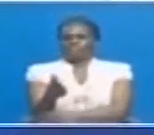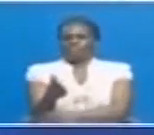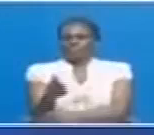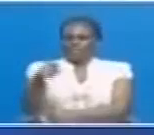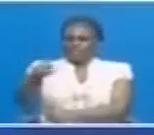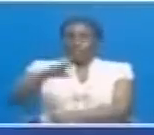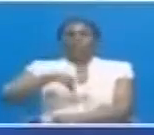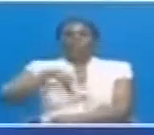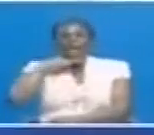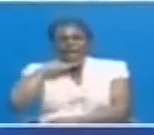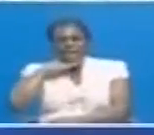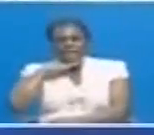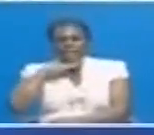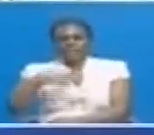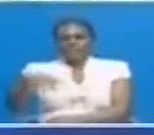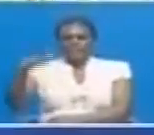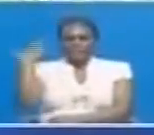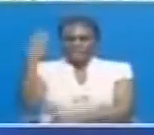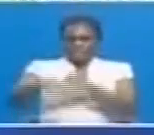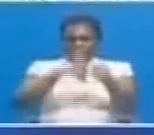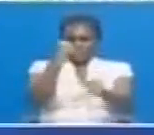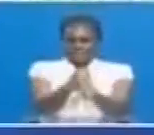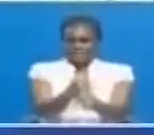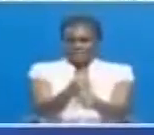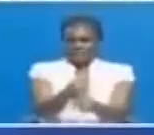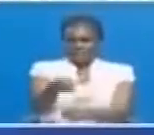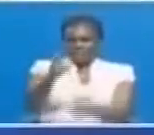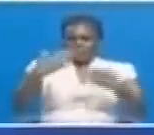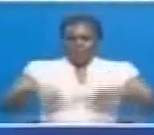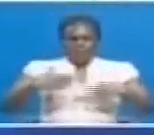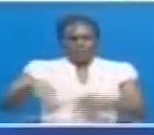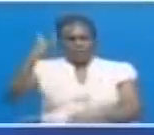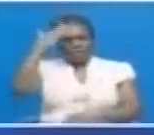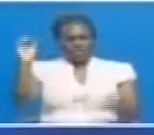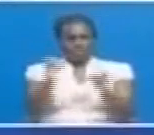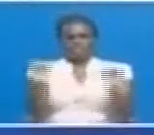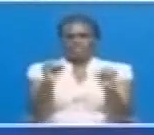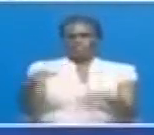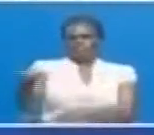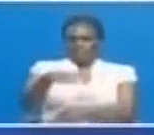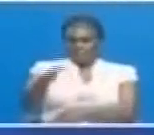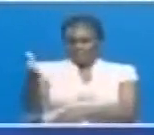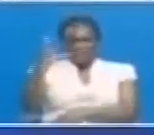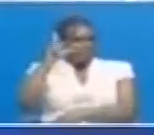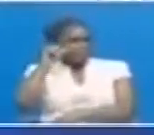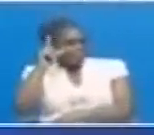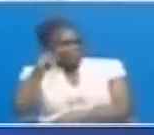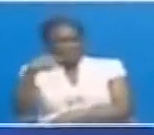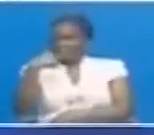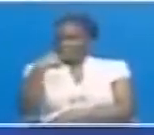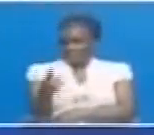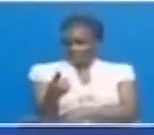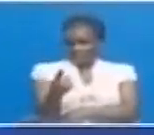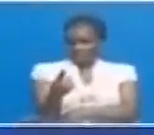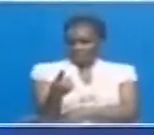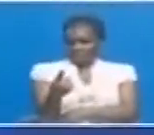Bhatt aliuawa Julai 14 mwaka uliopita kwa kupigwa risasi na watu wasiojulikana katika eneo la Changamwe na kisiwa kuwa kima cha